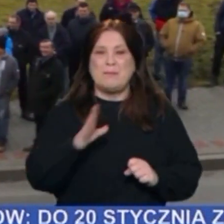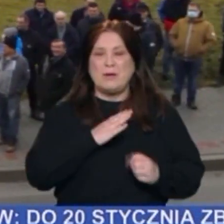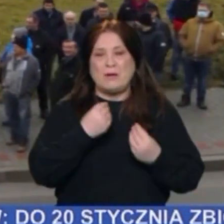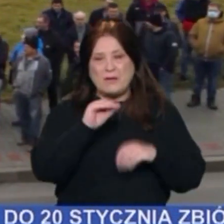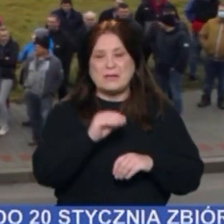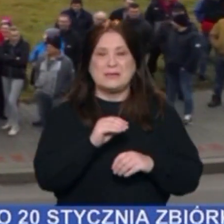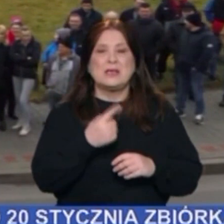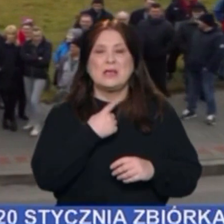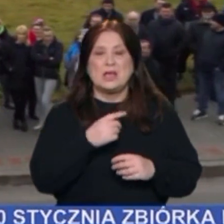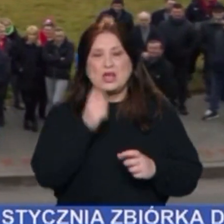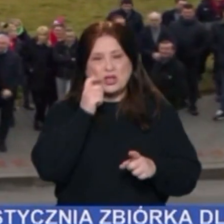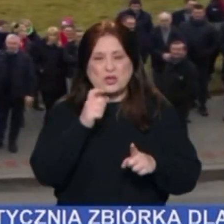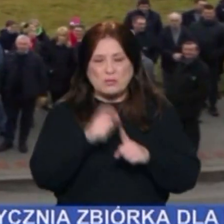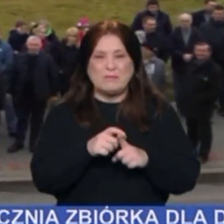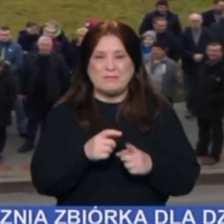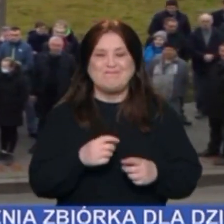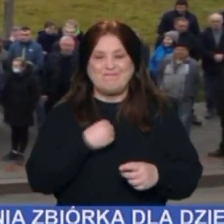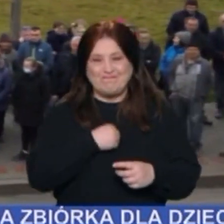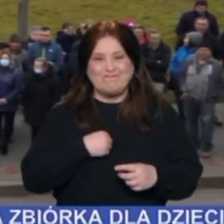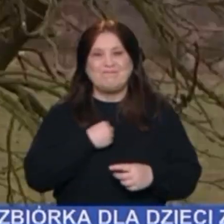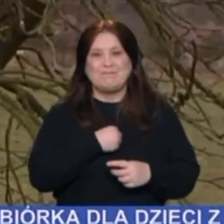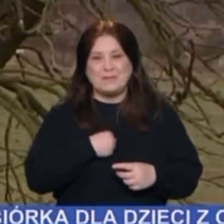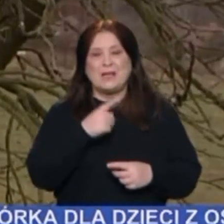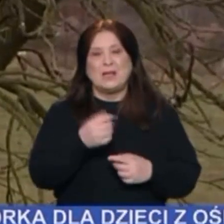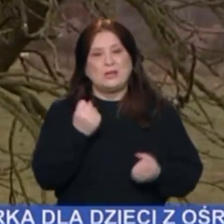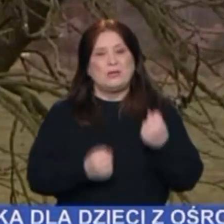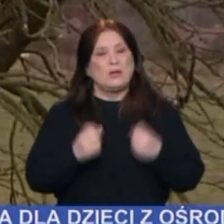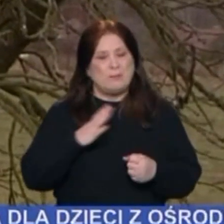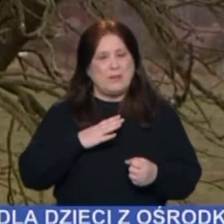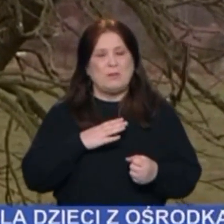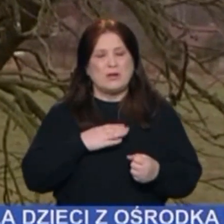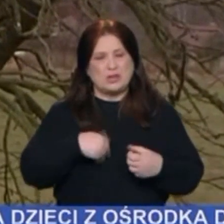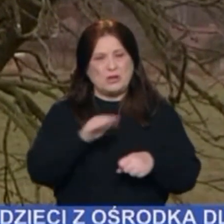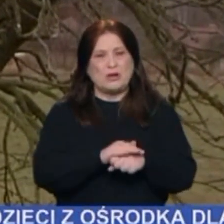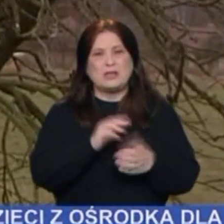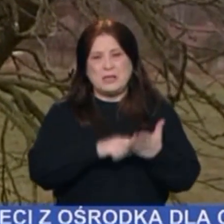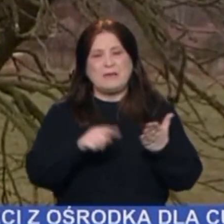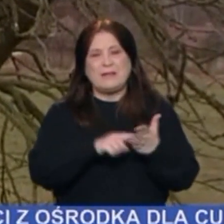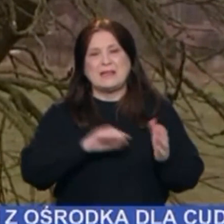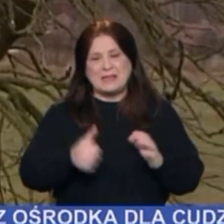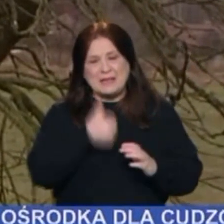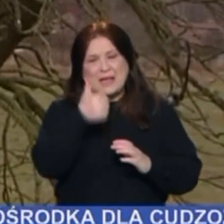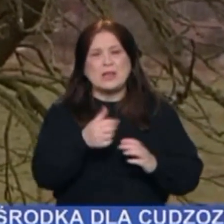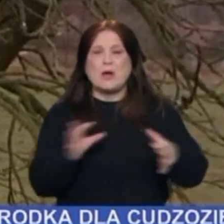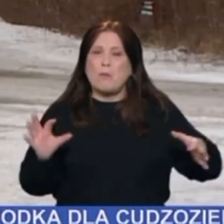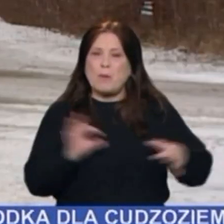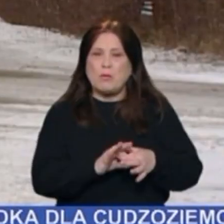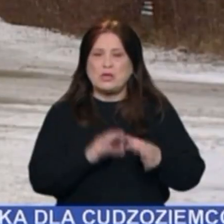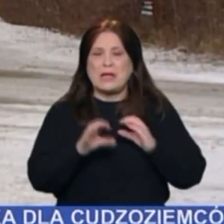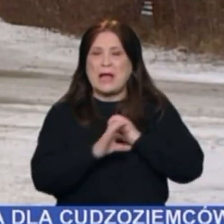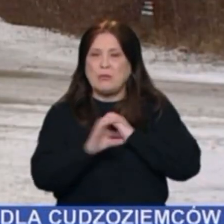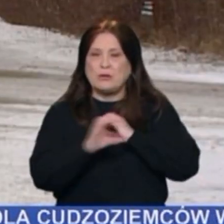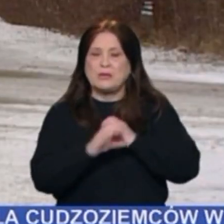Mieszkańcom Tabaszowej, Rąbkowej i Znamirowic trudno było się pogodzić z likwidacją jedynego połączenia autobusowego, z którego chętnie